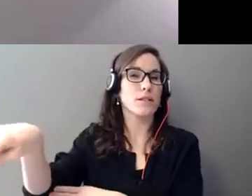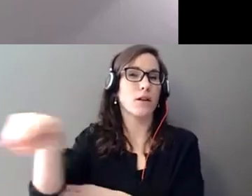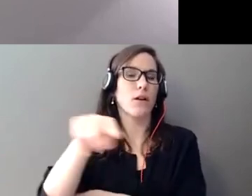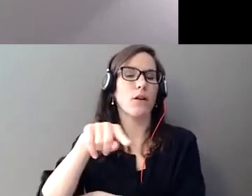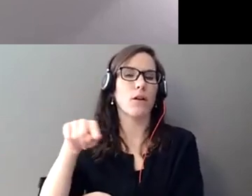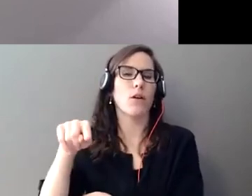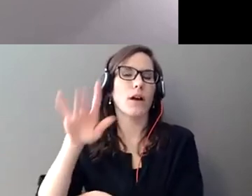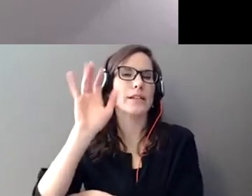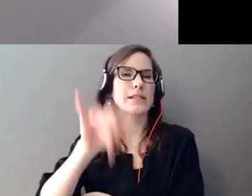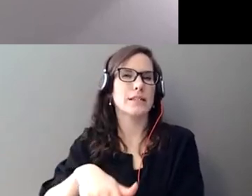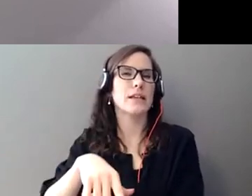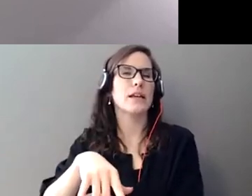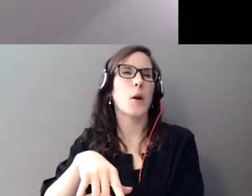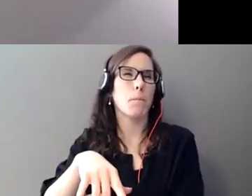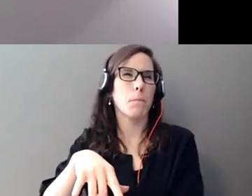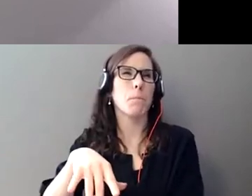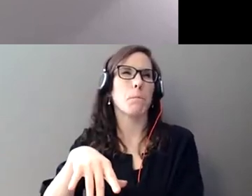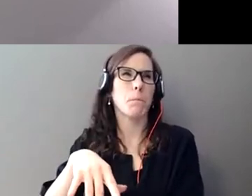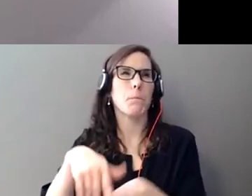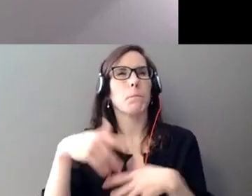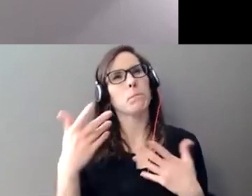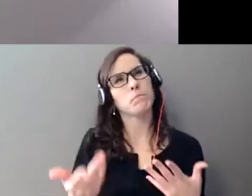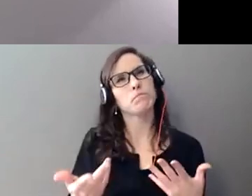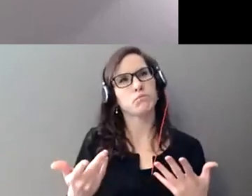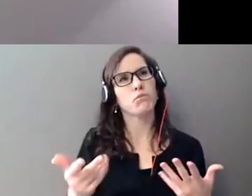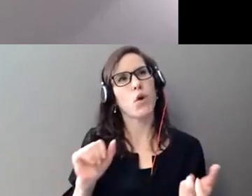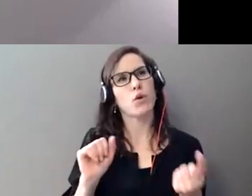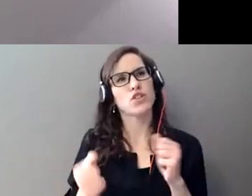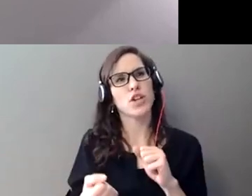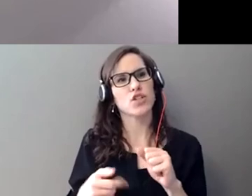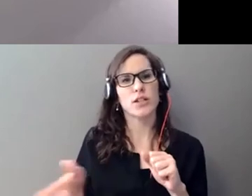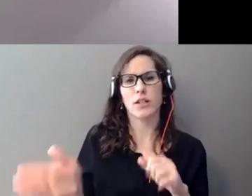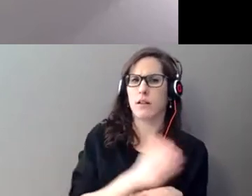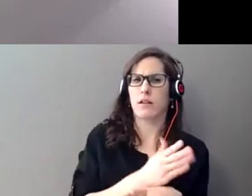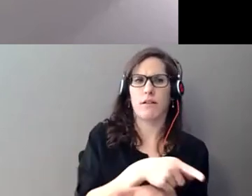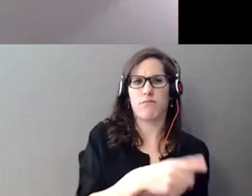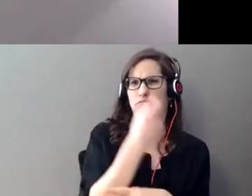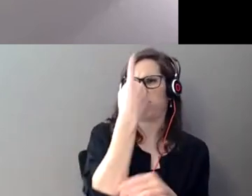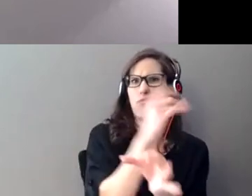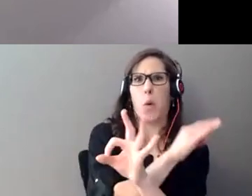'est c'est qu'on est passé d'une incompréhension totale